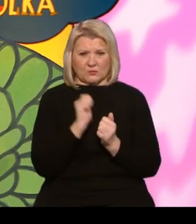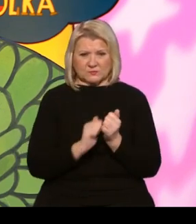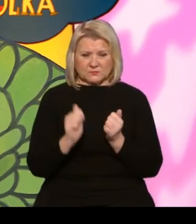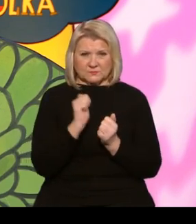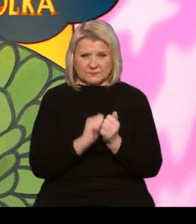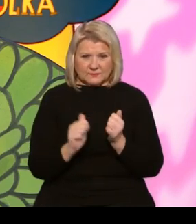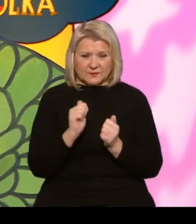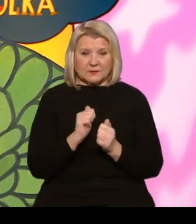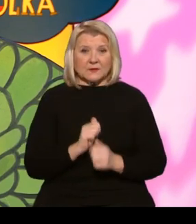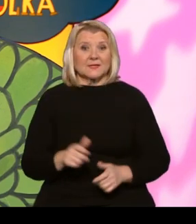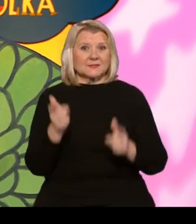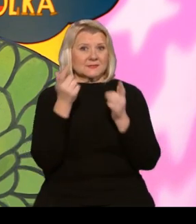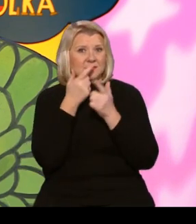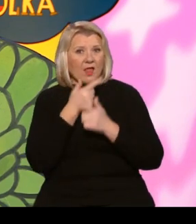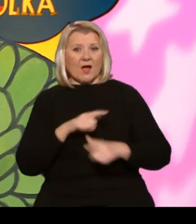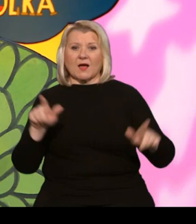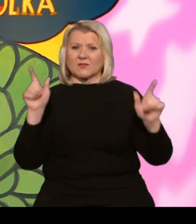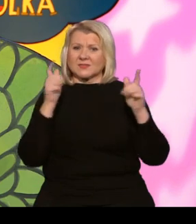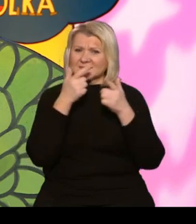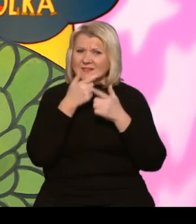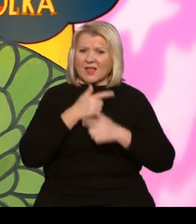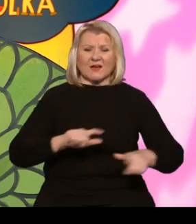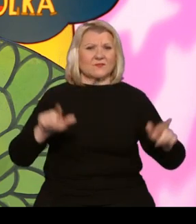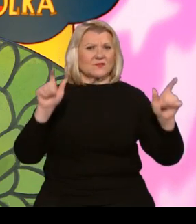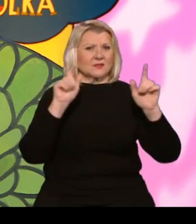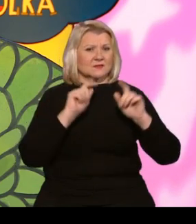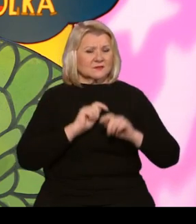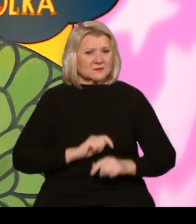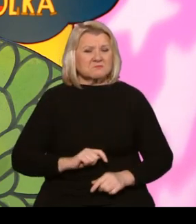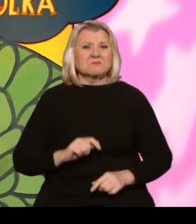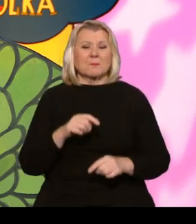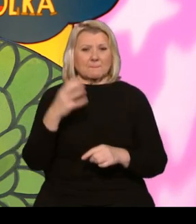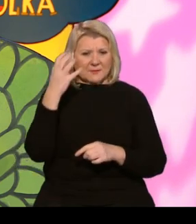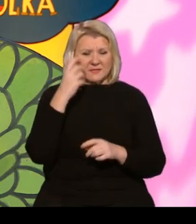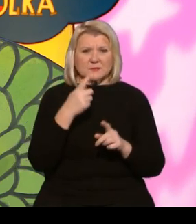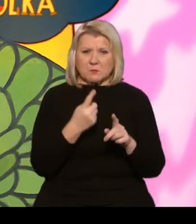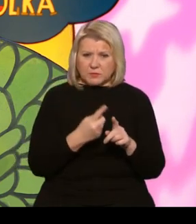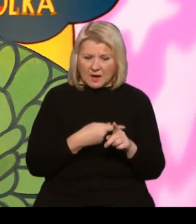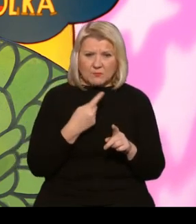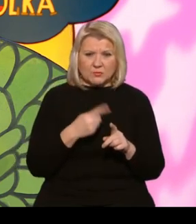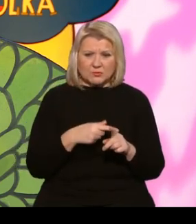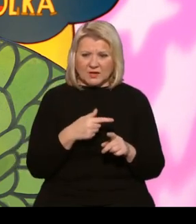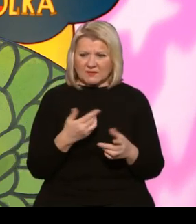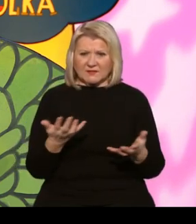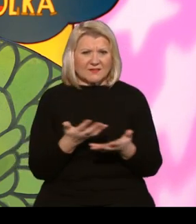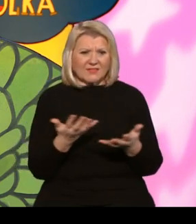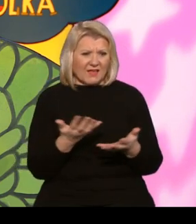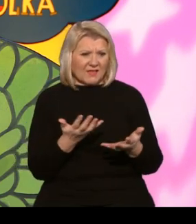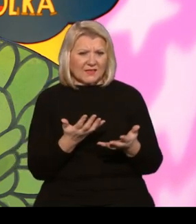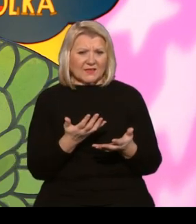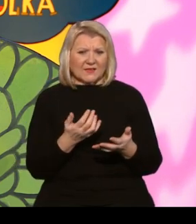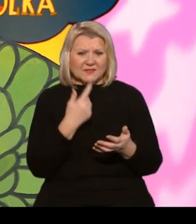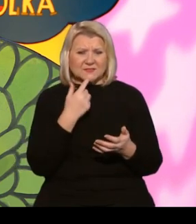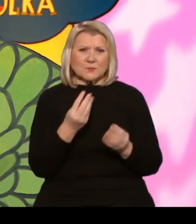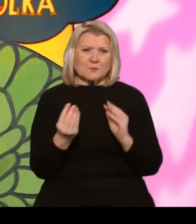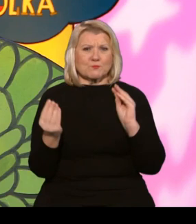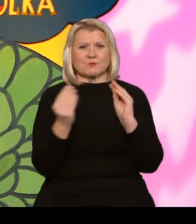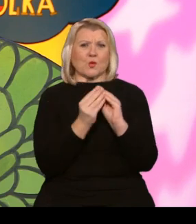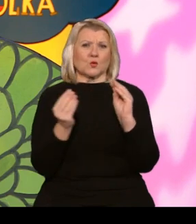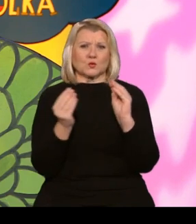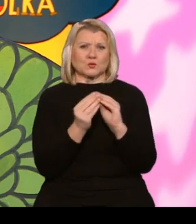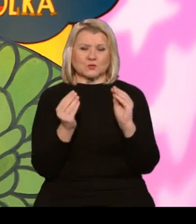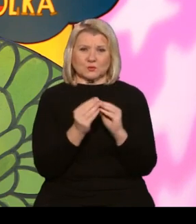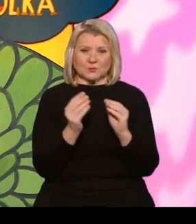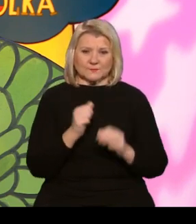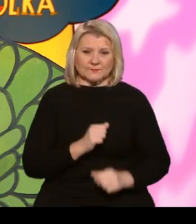blem. Sláva, sláva, princi Bramburku, kde si, dej mi pusu, tady.